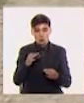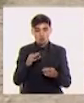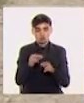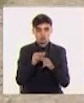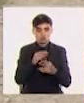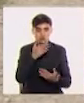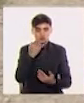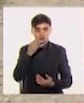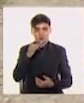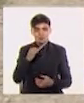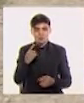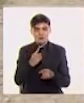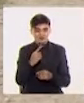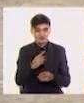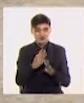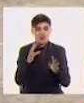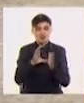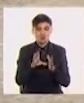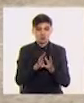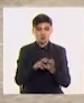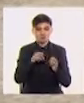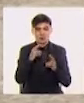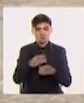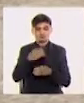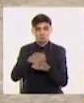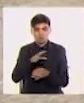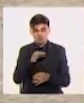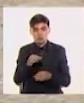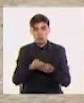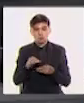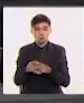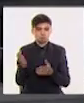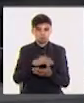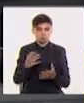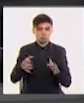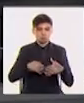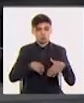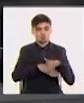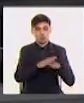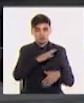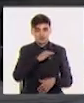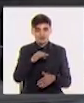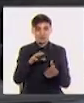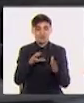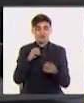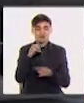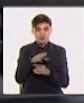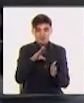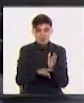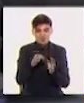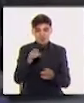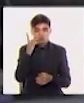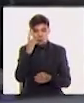жоқ. Бастапқыда орнатқан бірнеше электр бағандарын қайта құлатып алып та кетіпті. Жарықсыз отырған ел тіпті ұялы